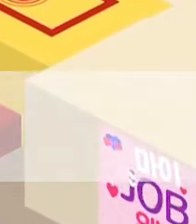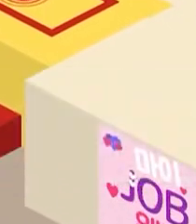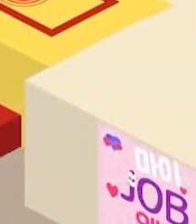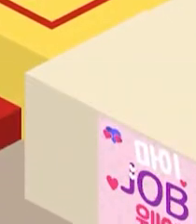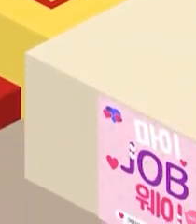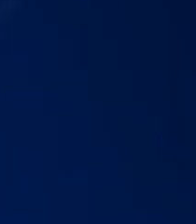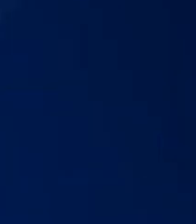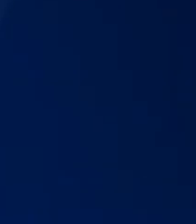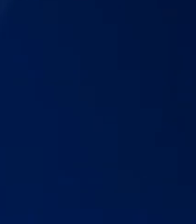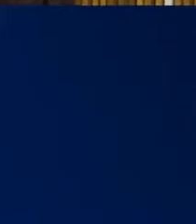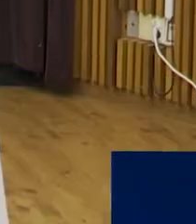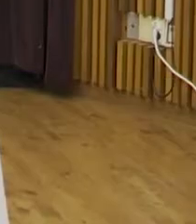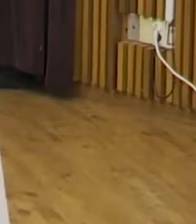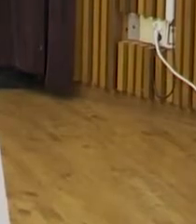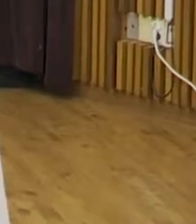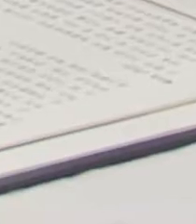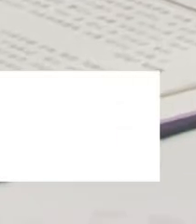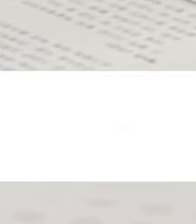열립니다.